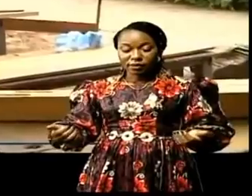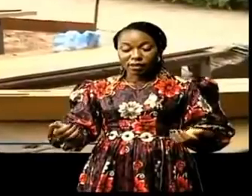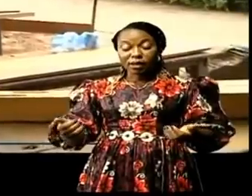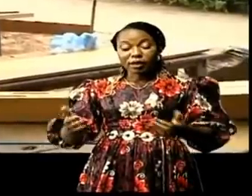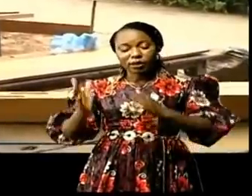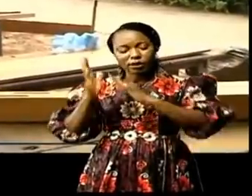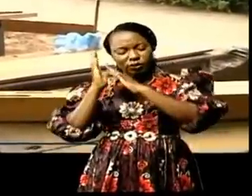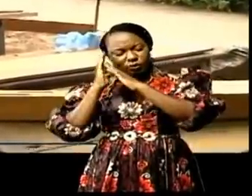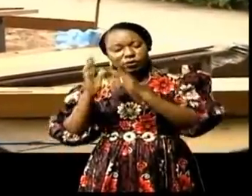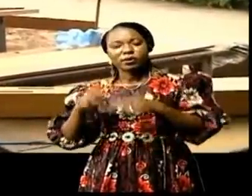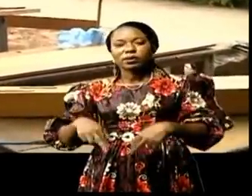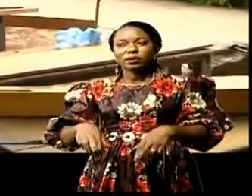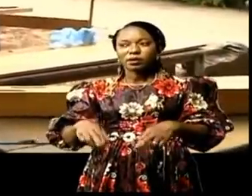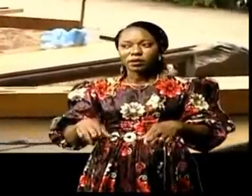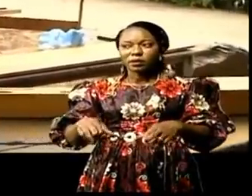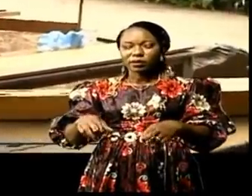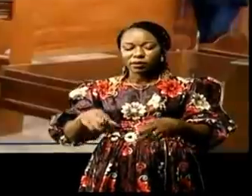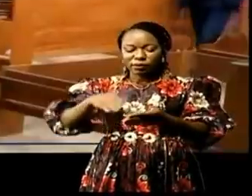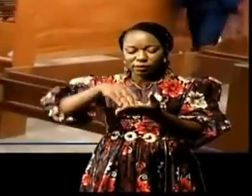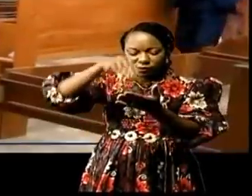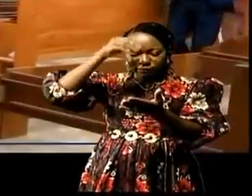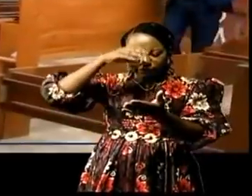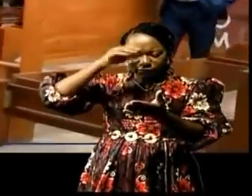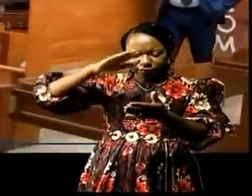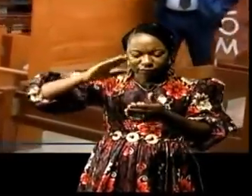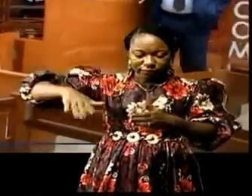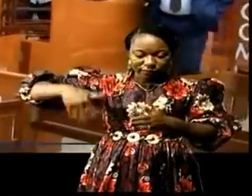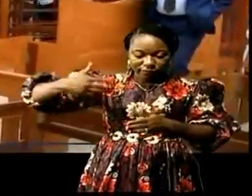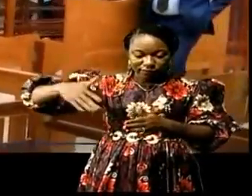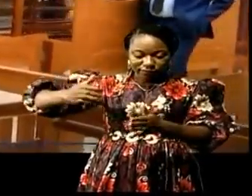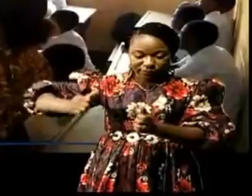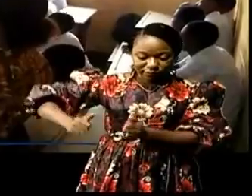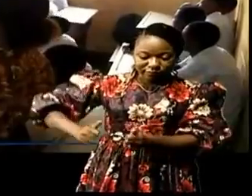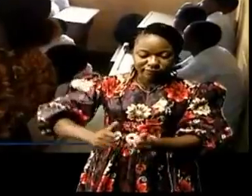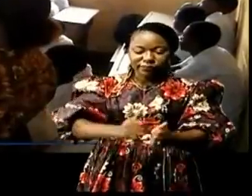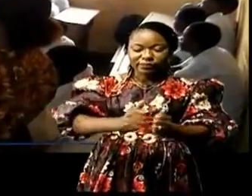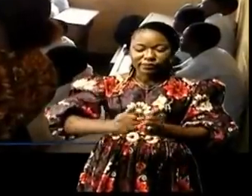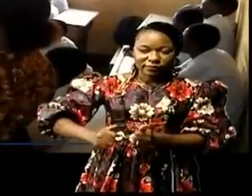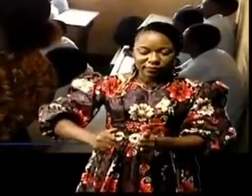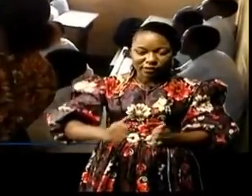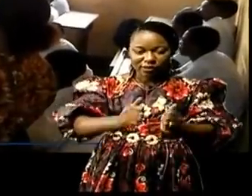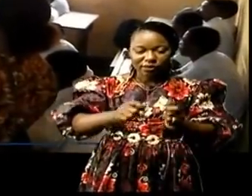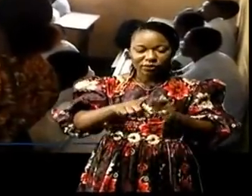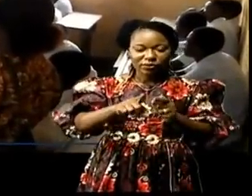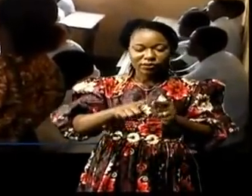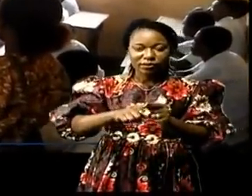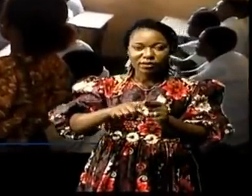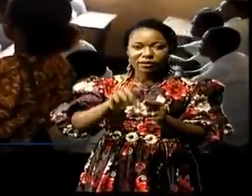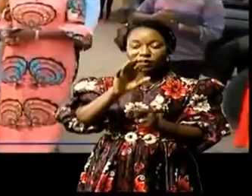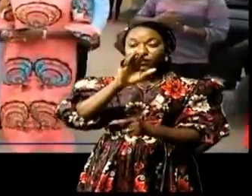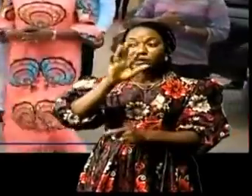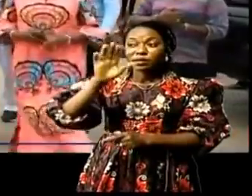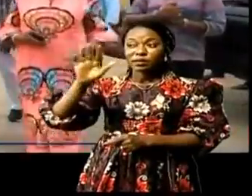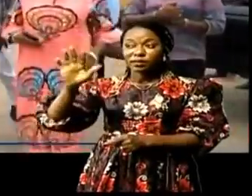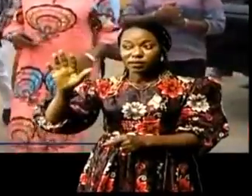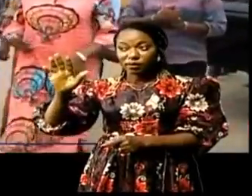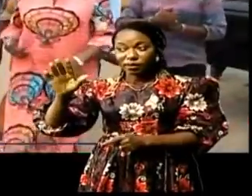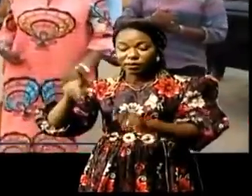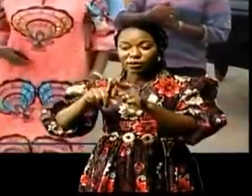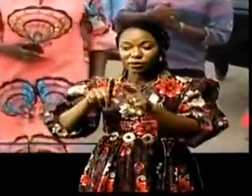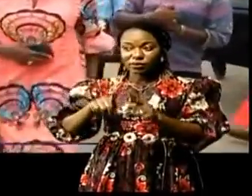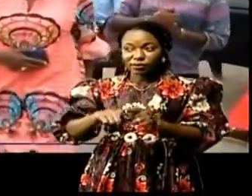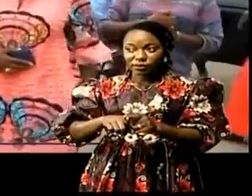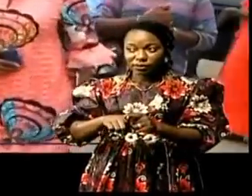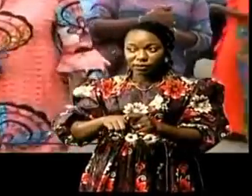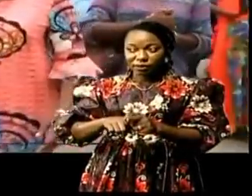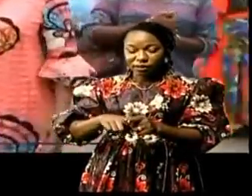appris les métiers, notamment la menuiserie, la coupe et couture, et suivent les cours d'alphabétisation. C'est la matérialisation du projet de renforcement du système